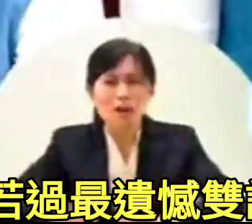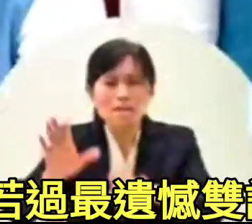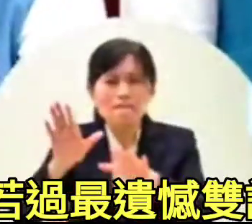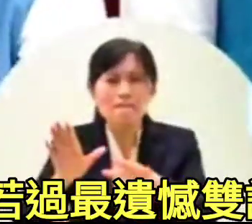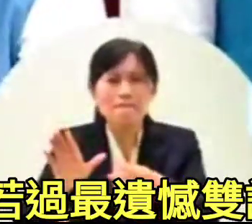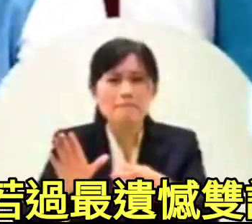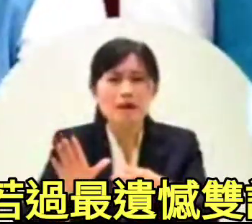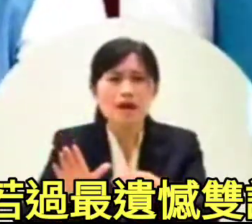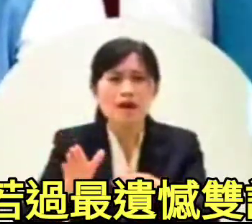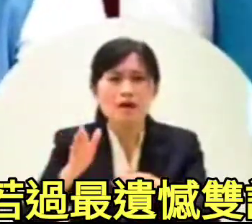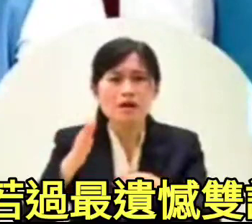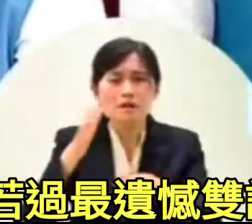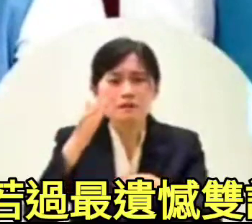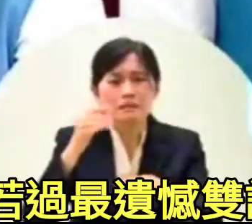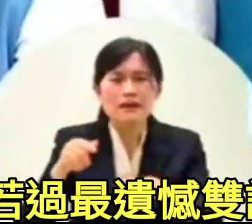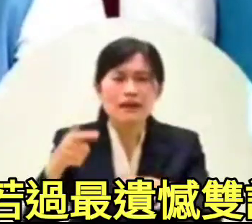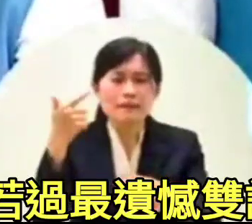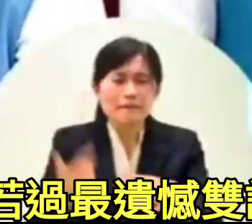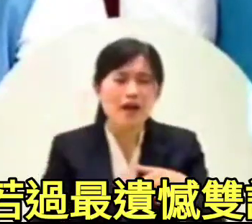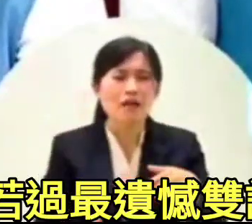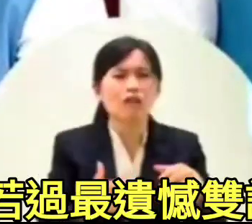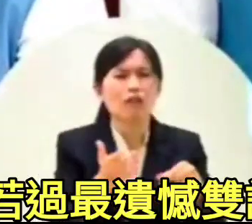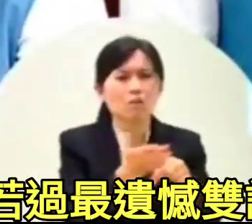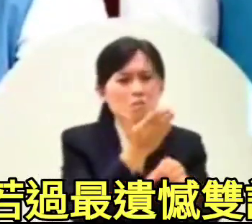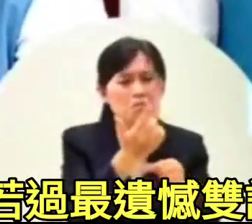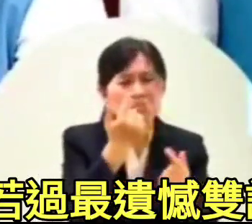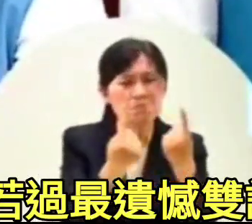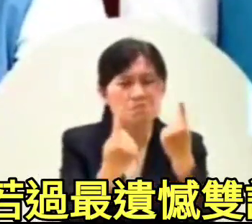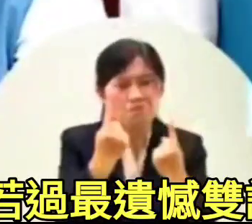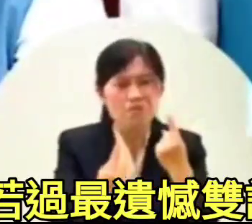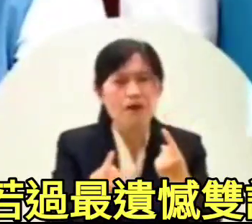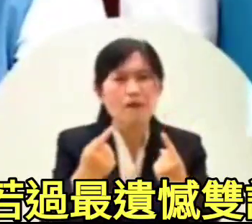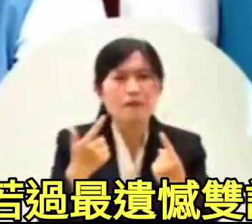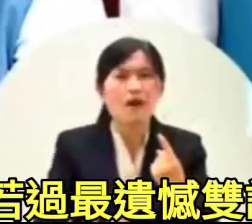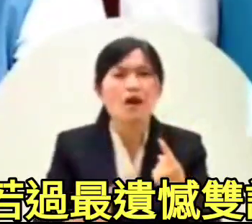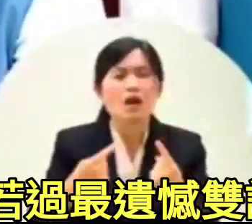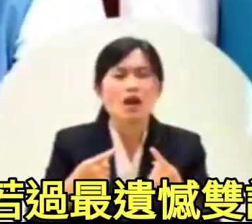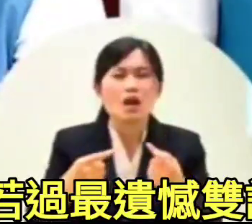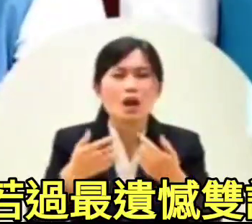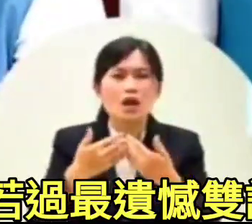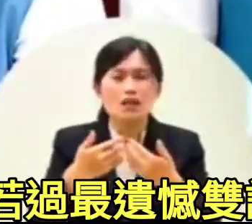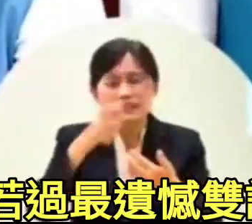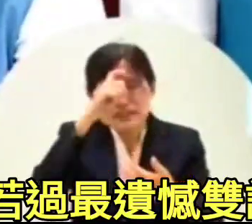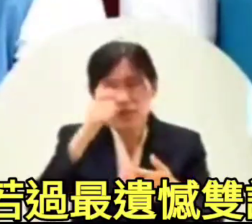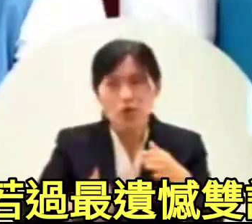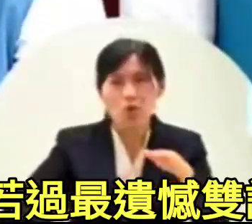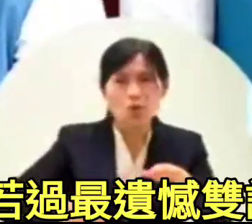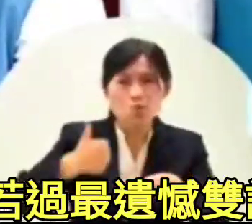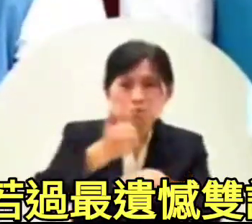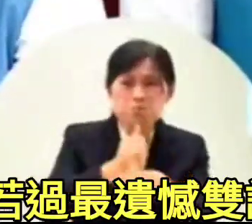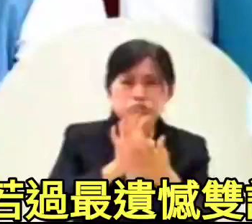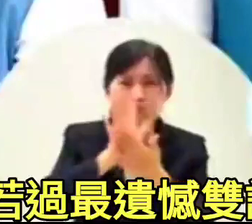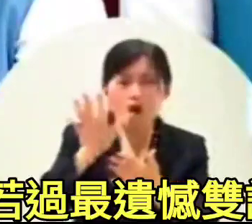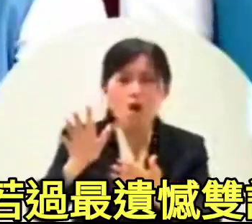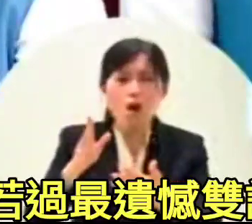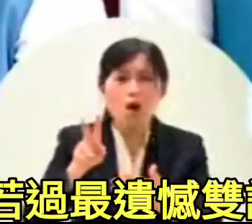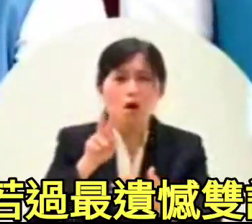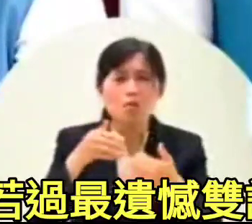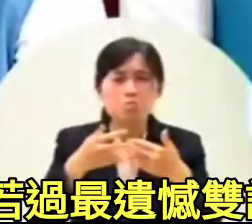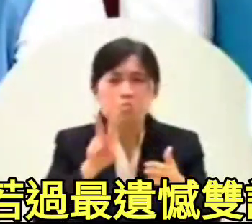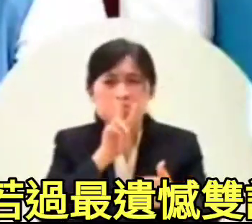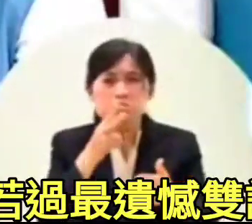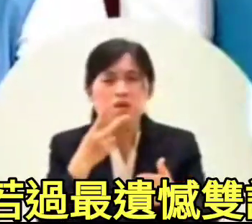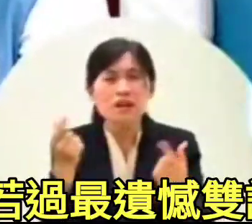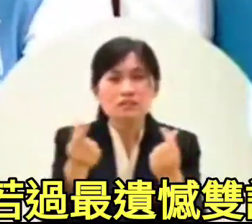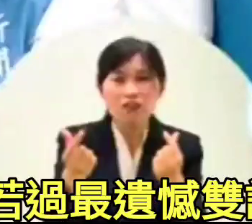立之后，绝对不要因人废言双重标准。就像爱情摩天轮，刚才看到那么漂亮一个摩天